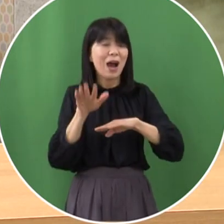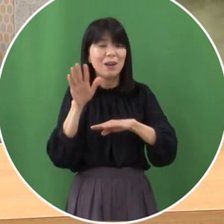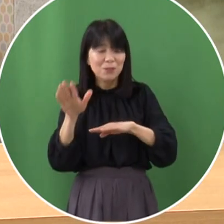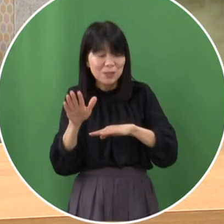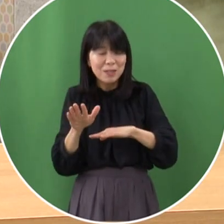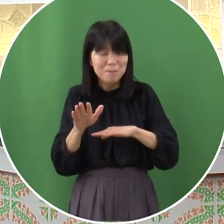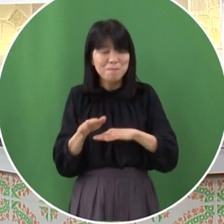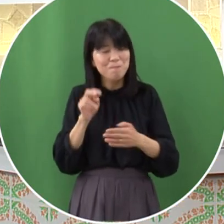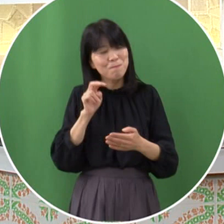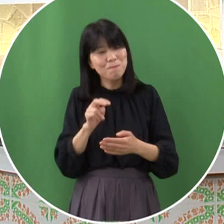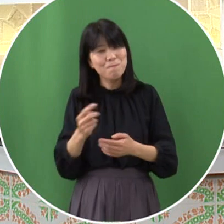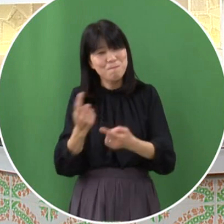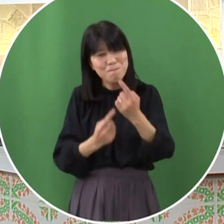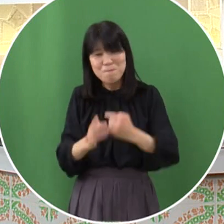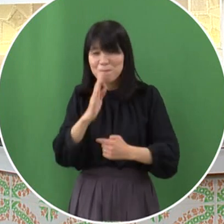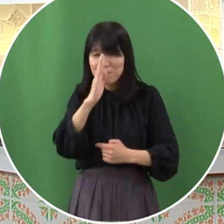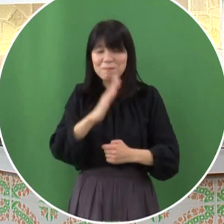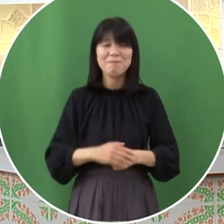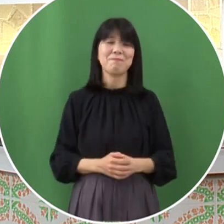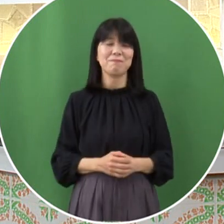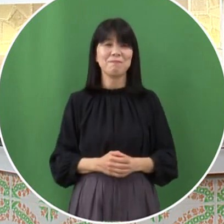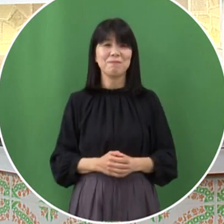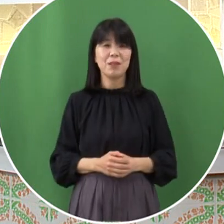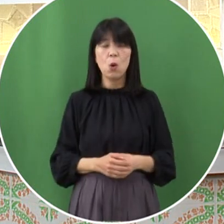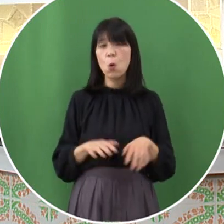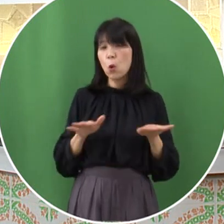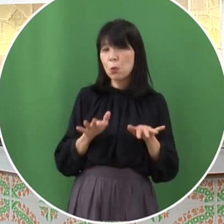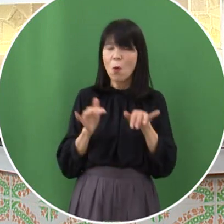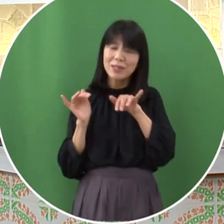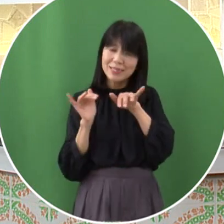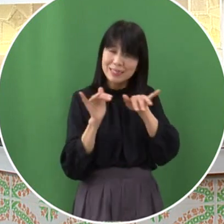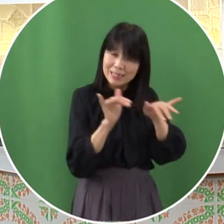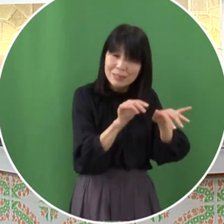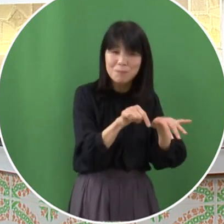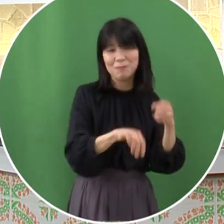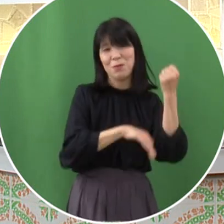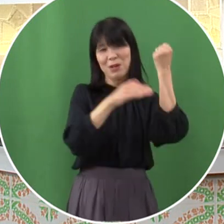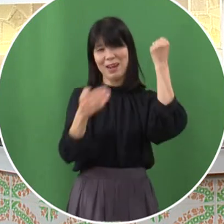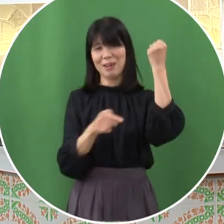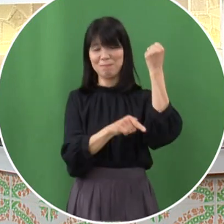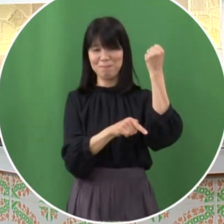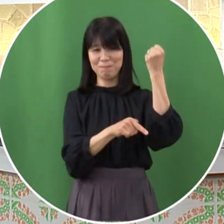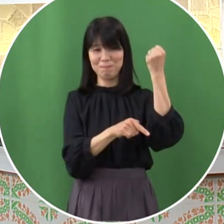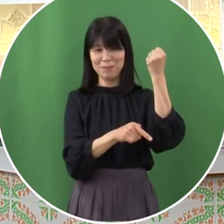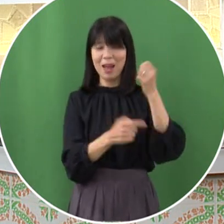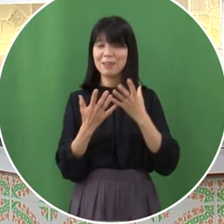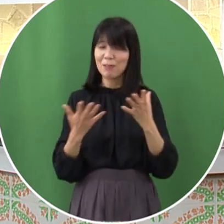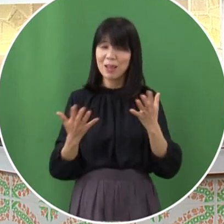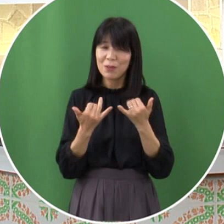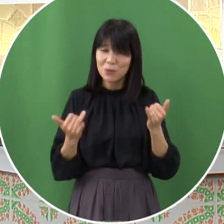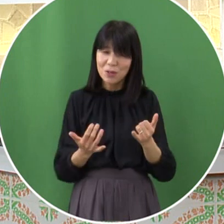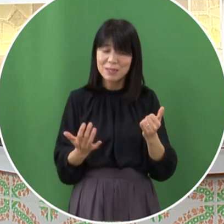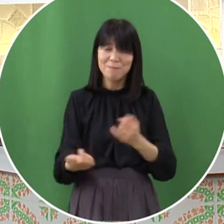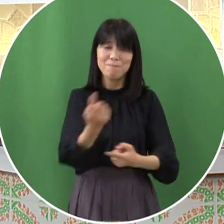ください。 子どもたちにも大人気の天文科学館、たくさんの方に訪れてほしい